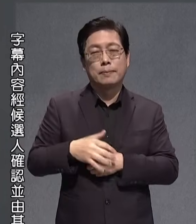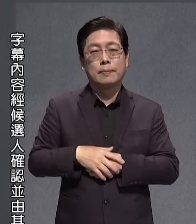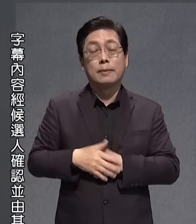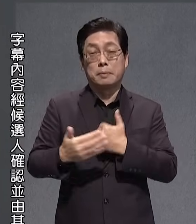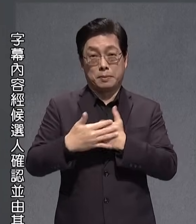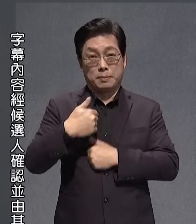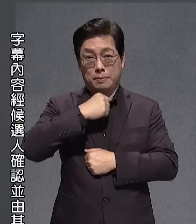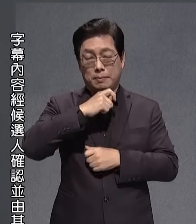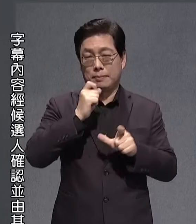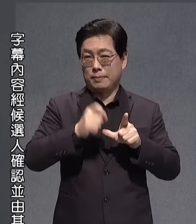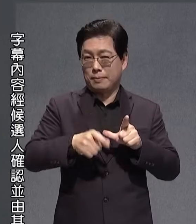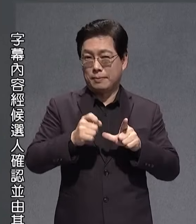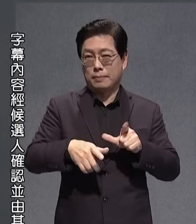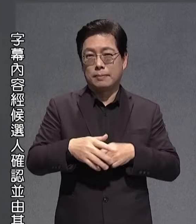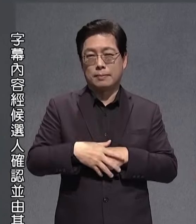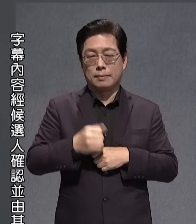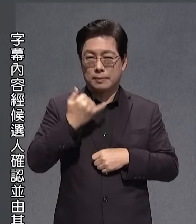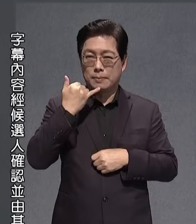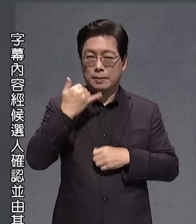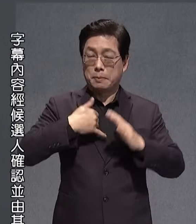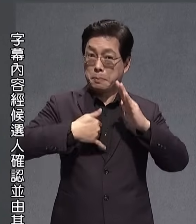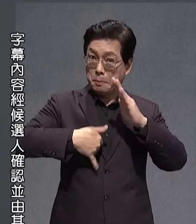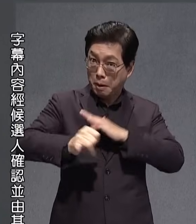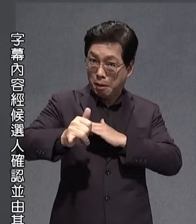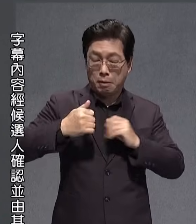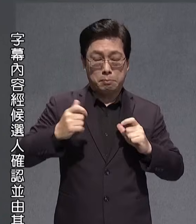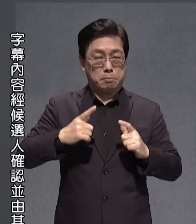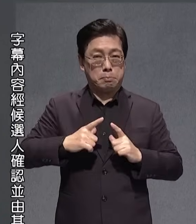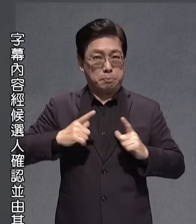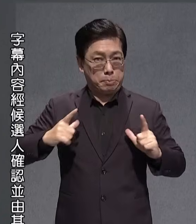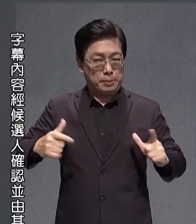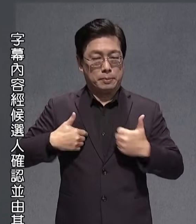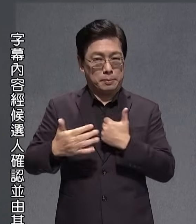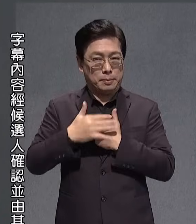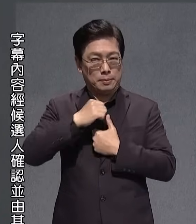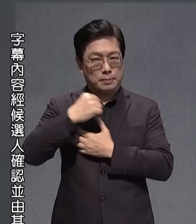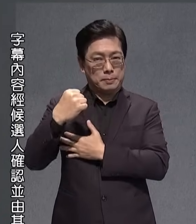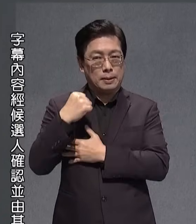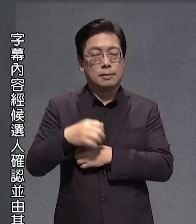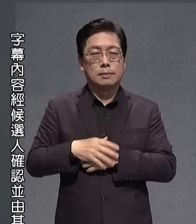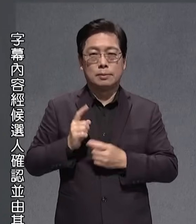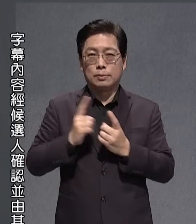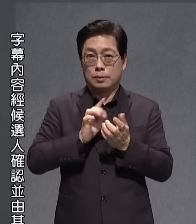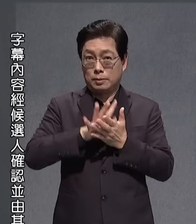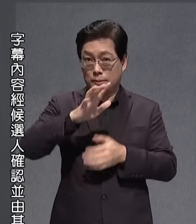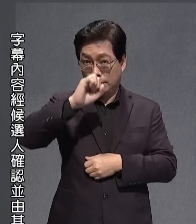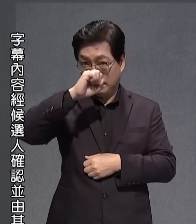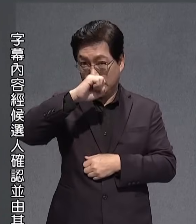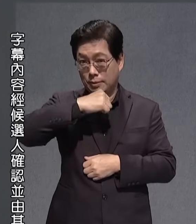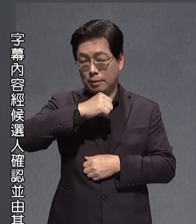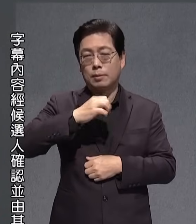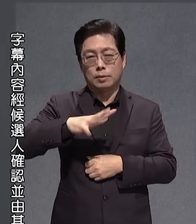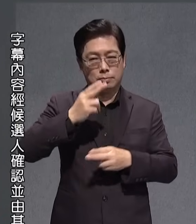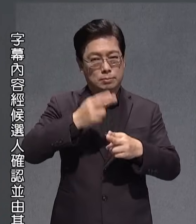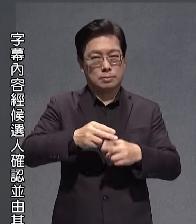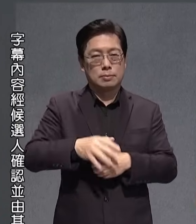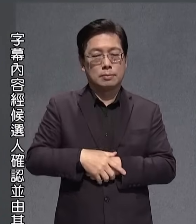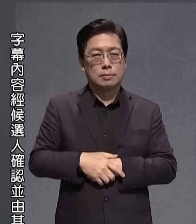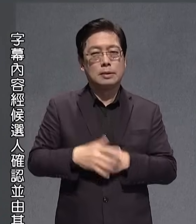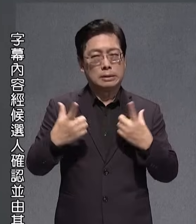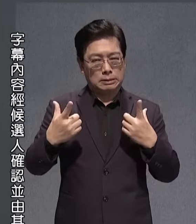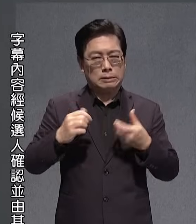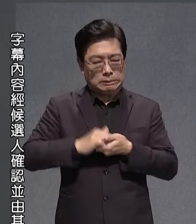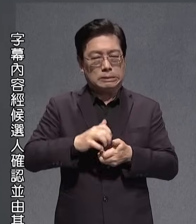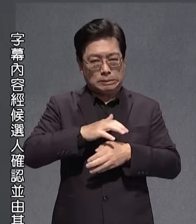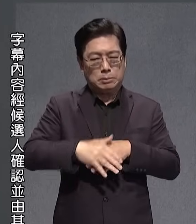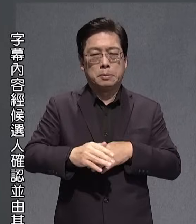台湾的企业能够走出去，能够壮大台湾的力量。我们对未来的台湾有信心，我们一定